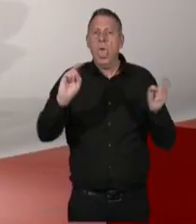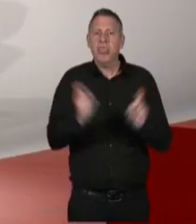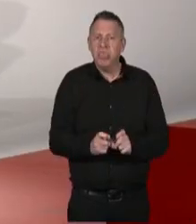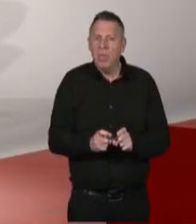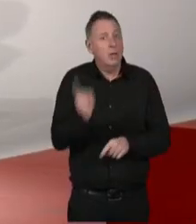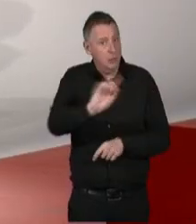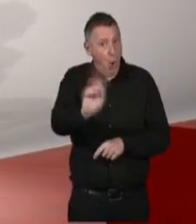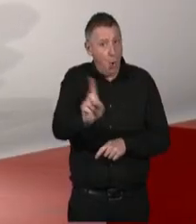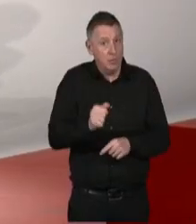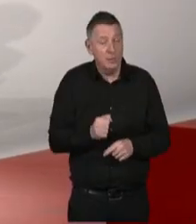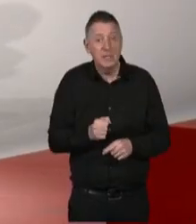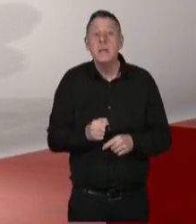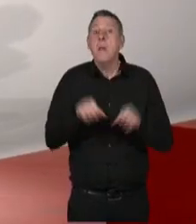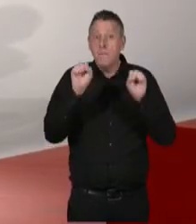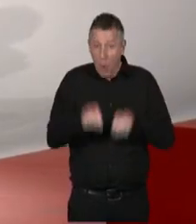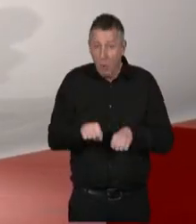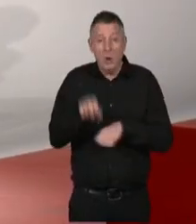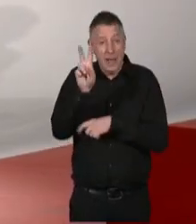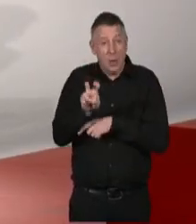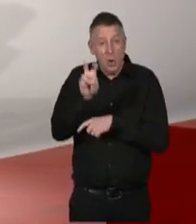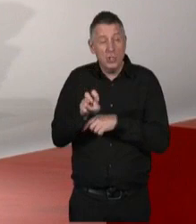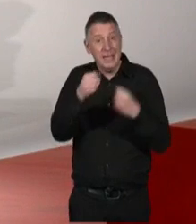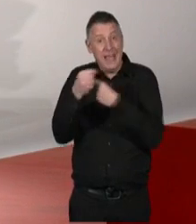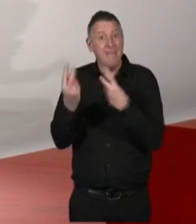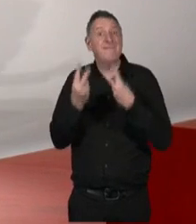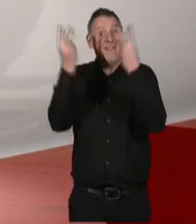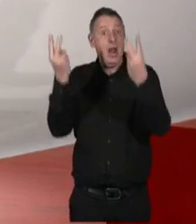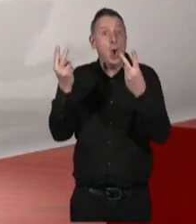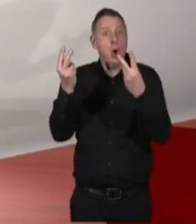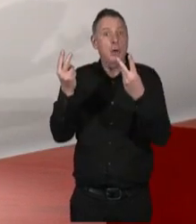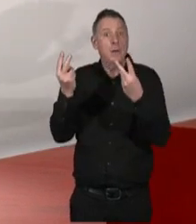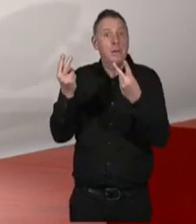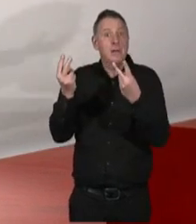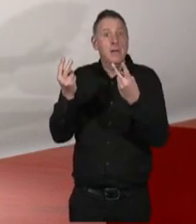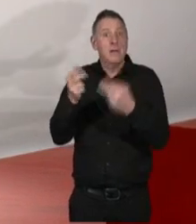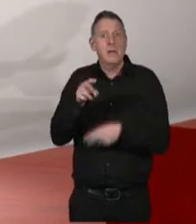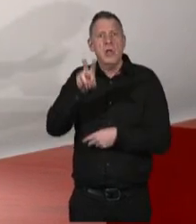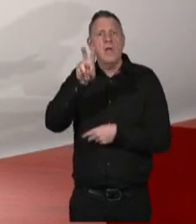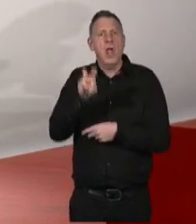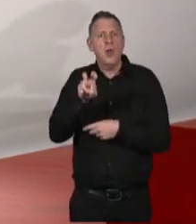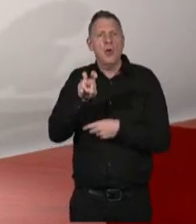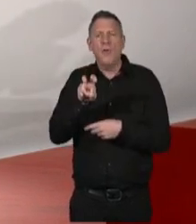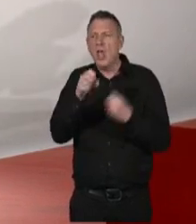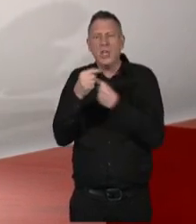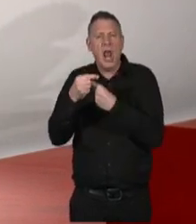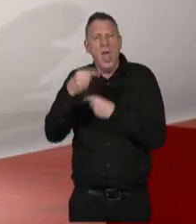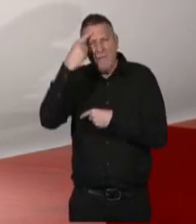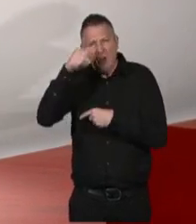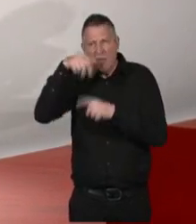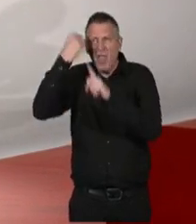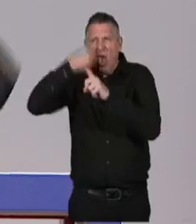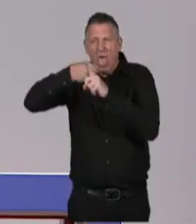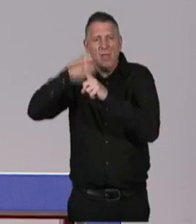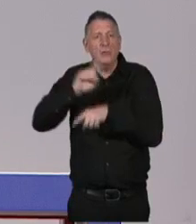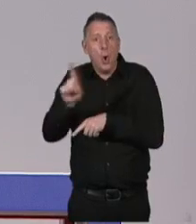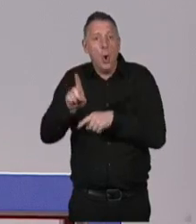possible. L'écologie est une valeur. L'écologie n'est pas une idéologie. C'est une solution.